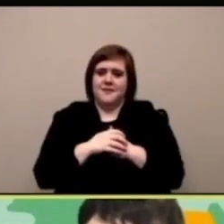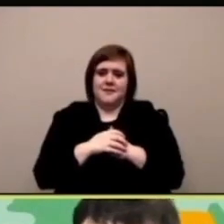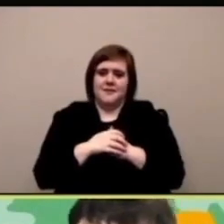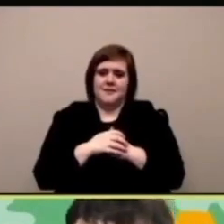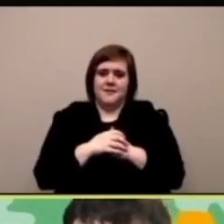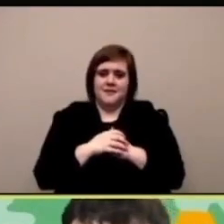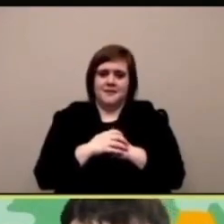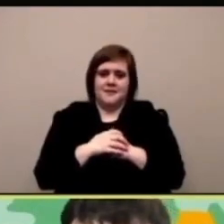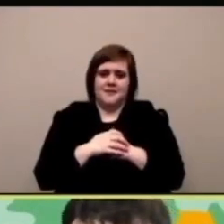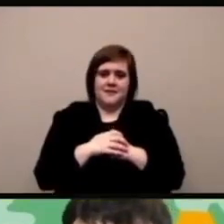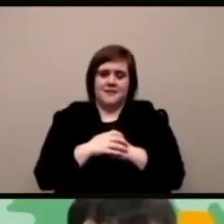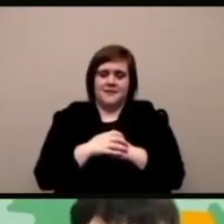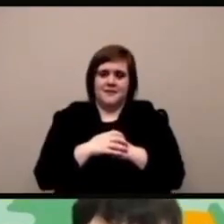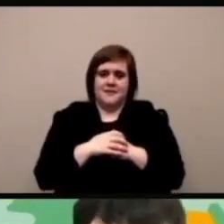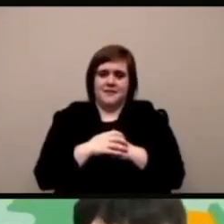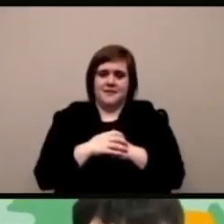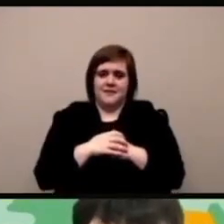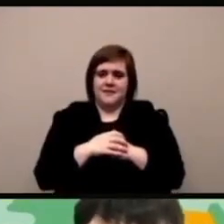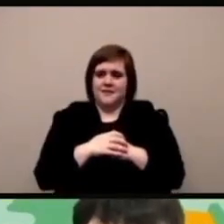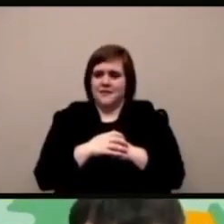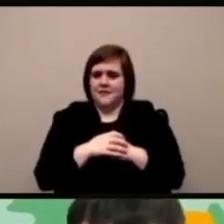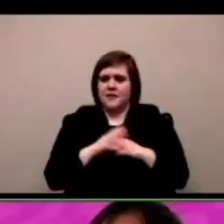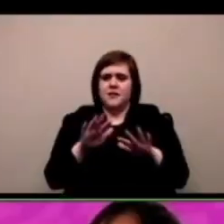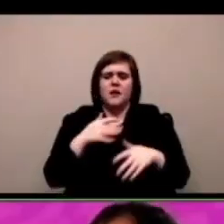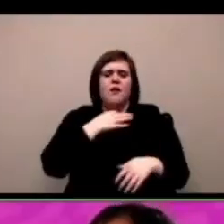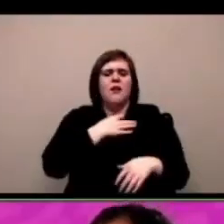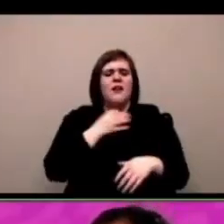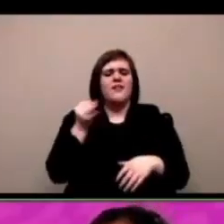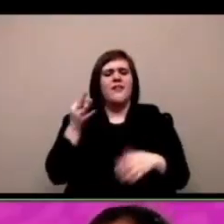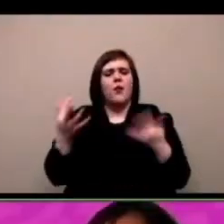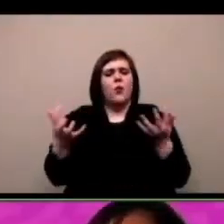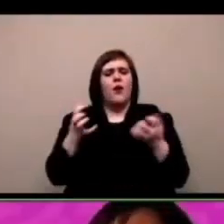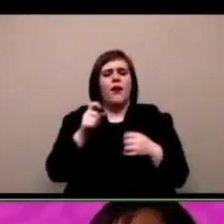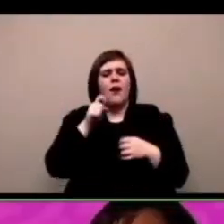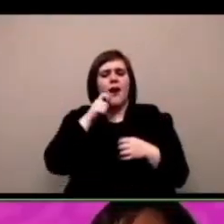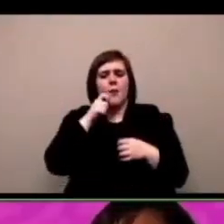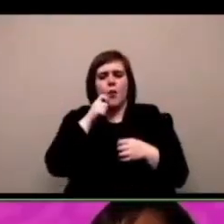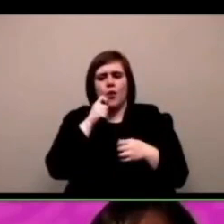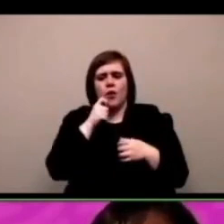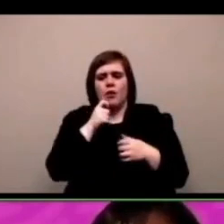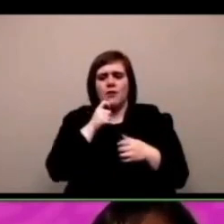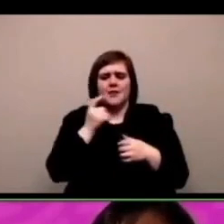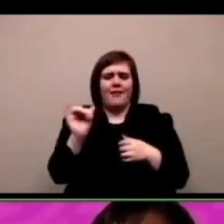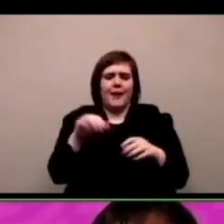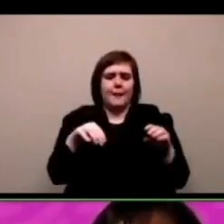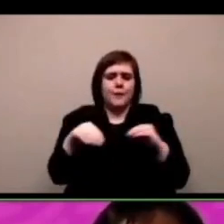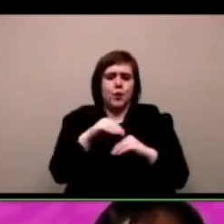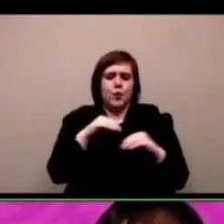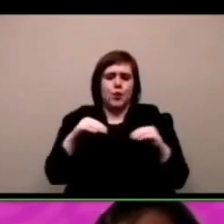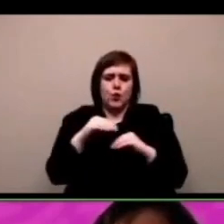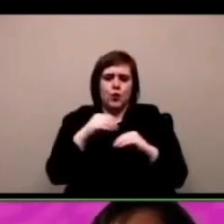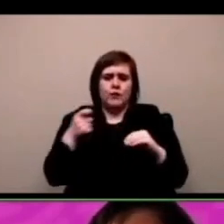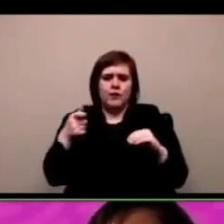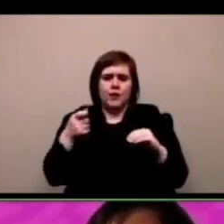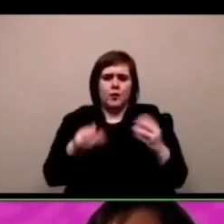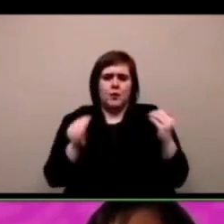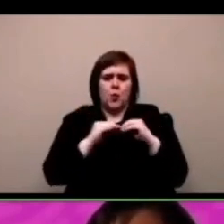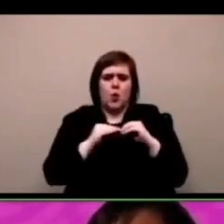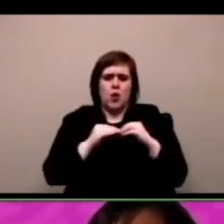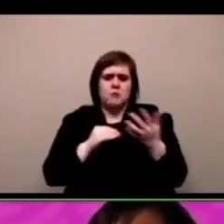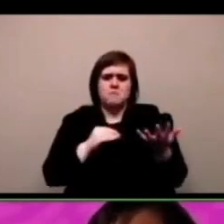まあその物理学的な内容になります2つのものが同じスペースを